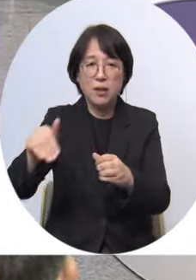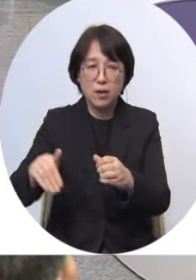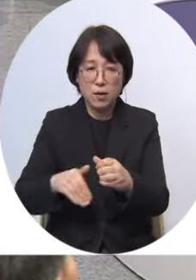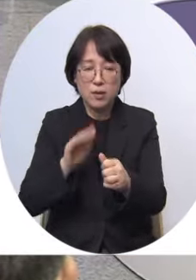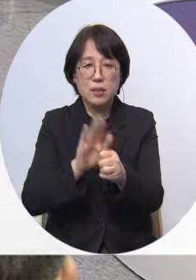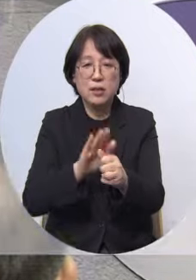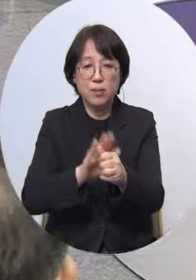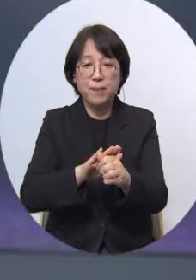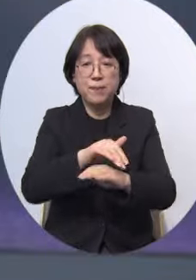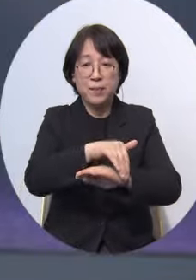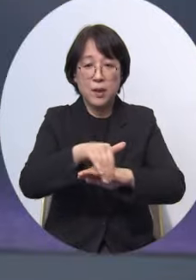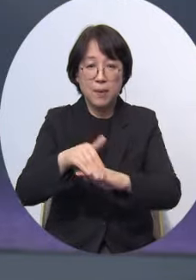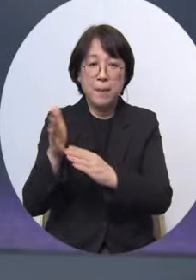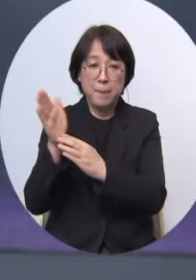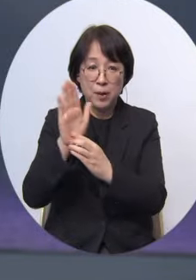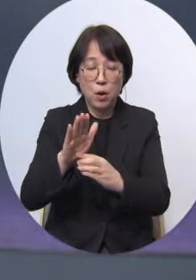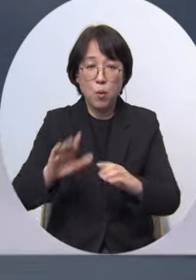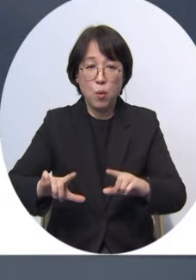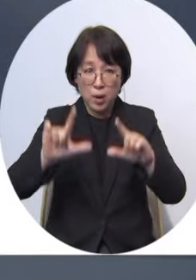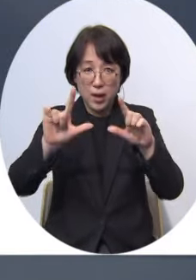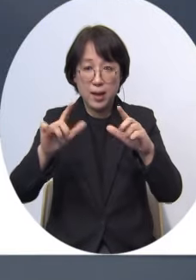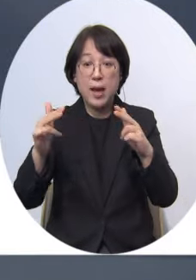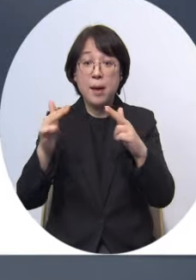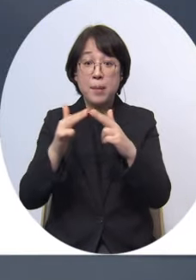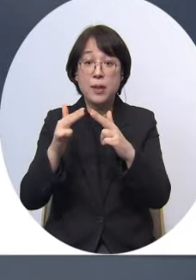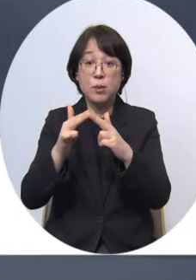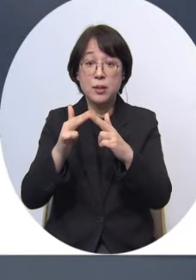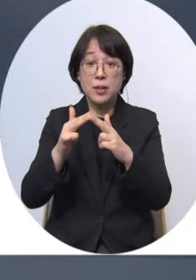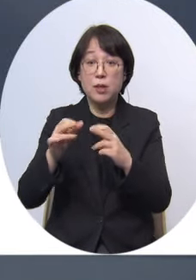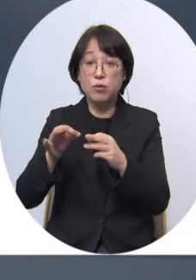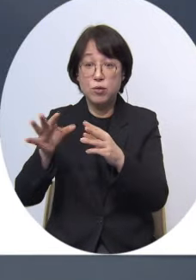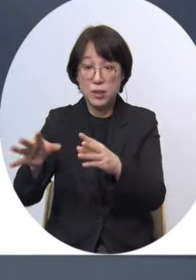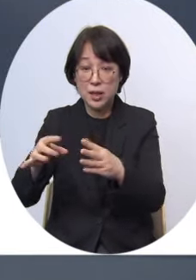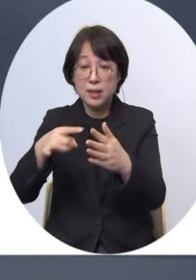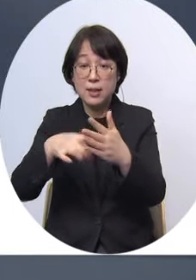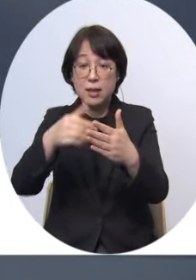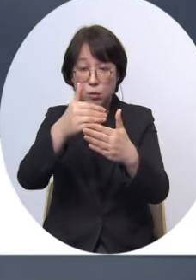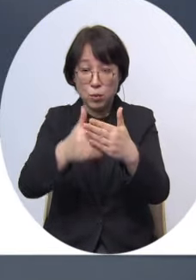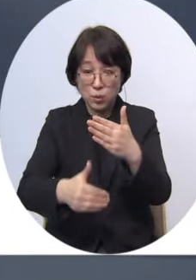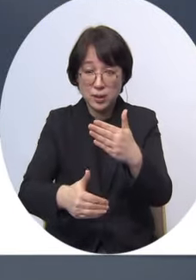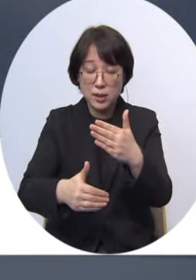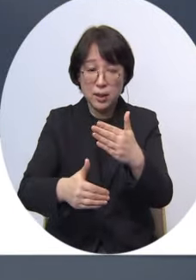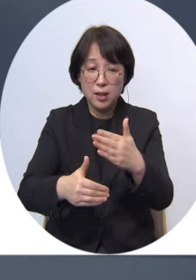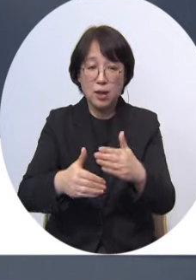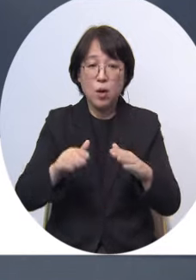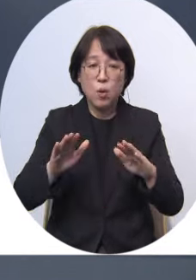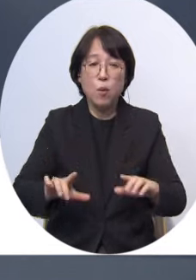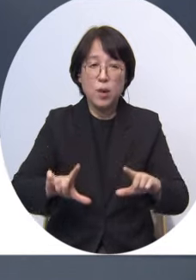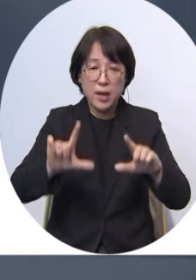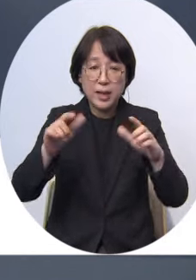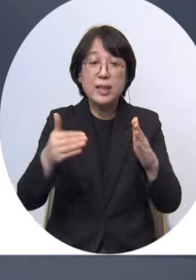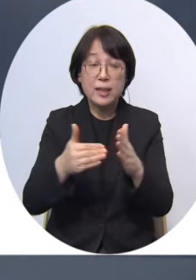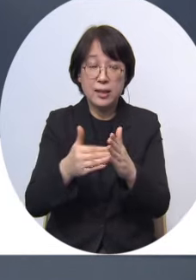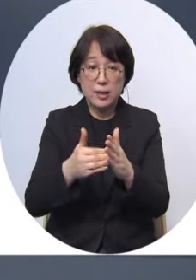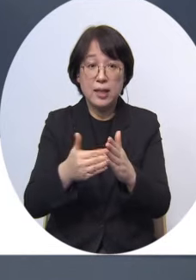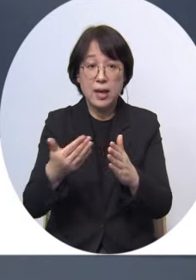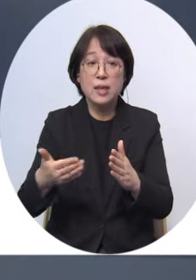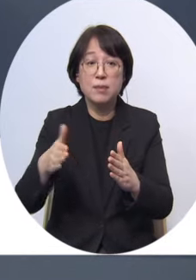의지도 밝혔습니다. 올해 반도체 투자 세액 공제를 이제 만료가 돼가지고